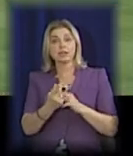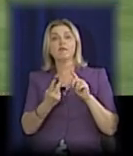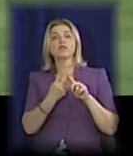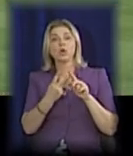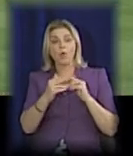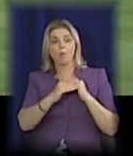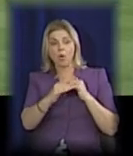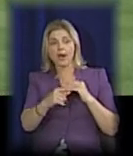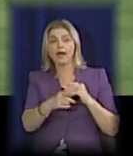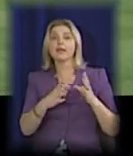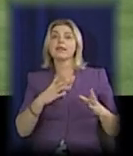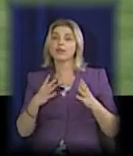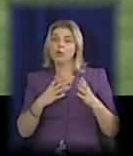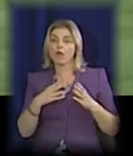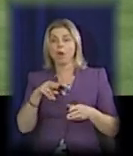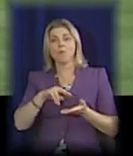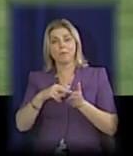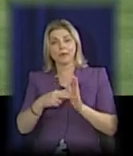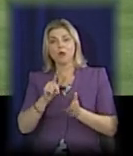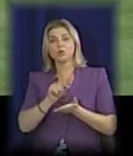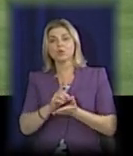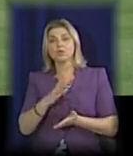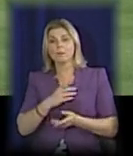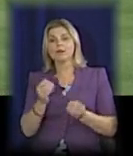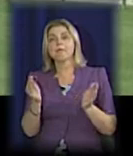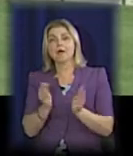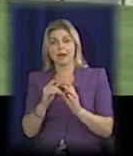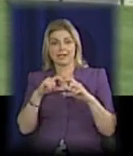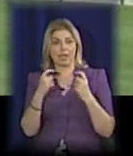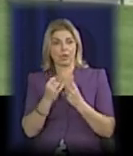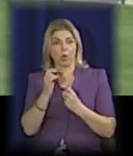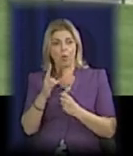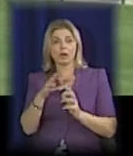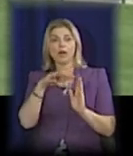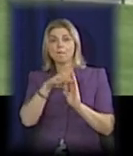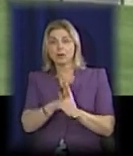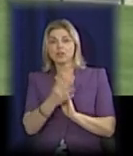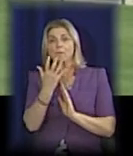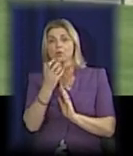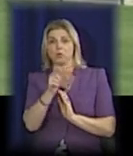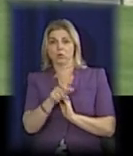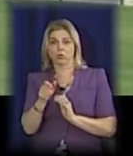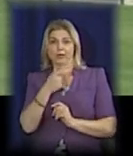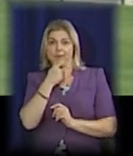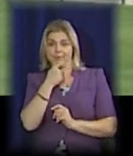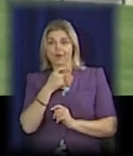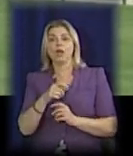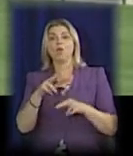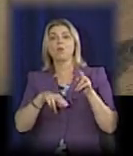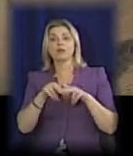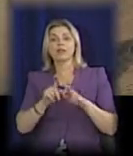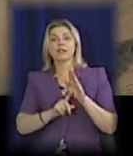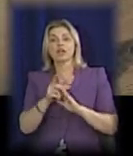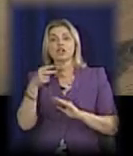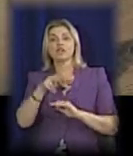Воно тренувальне. За планом, тут має бути невеличкий стадіон, який вміщуватиме 500 глядачів. Будівництво розпочали